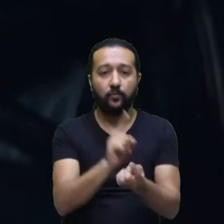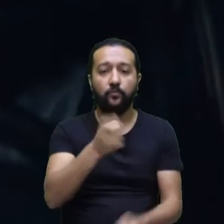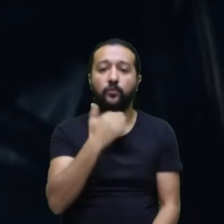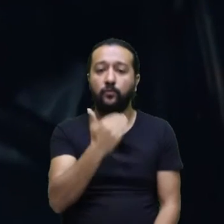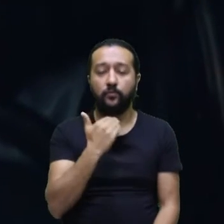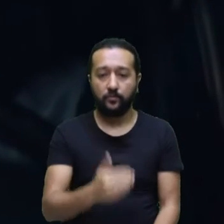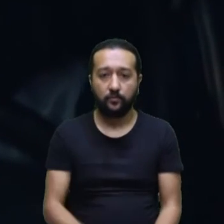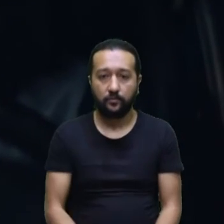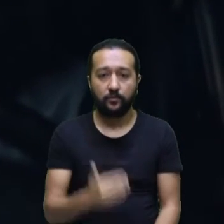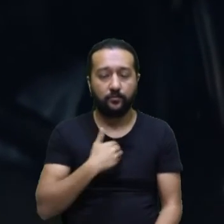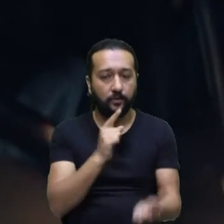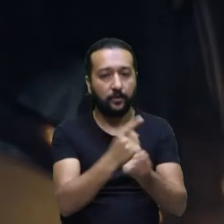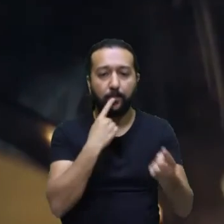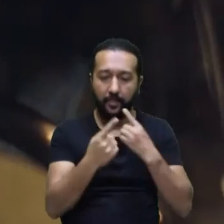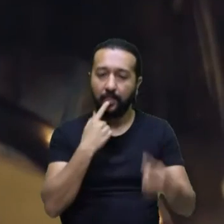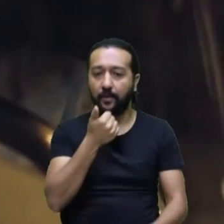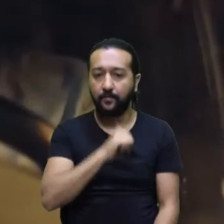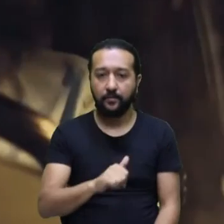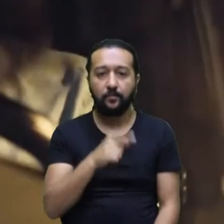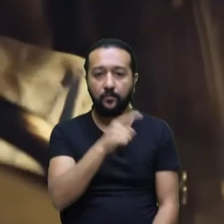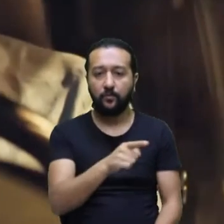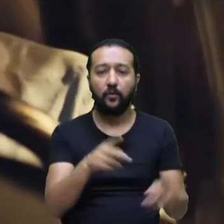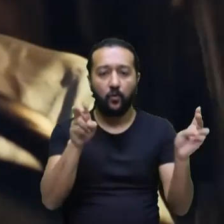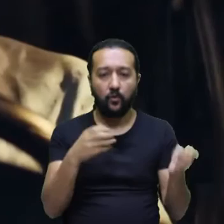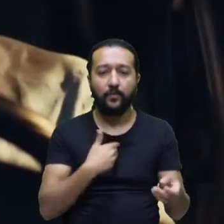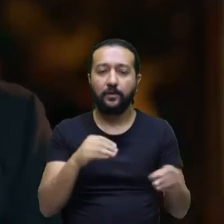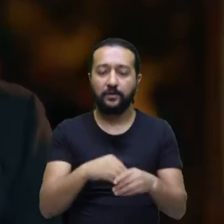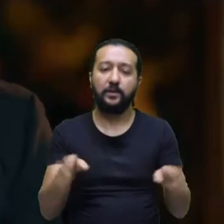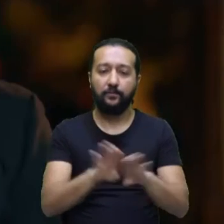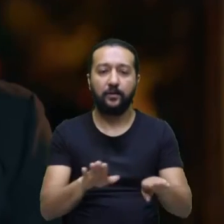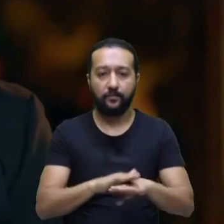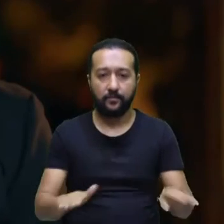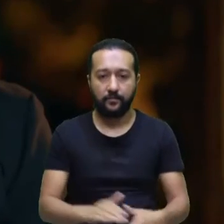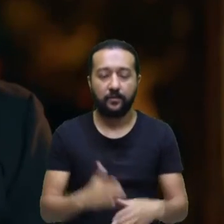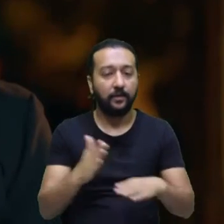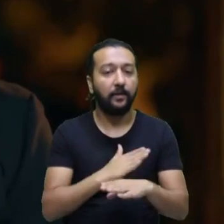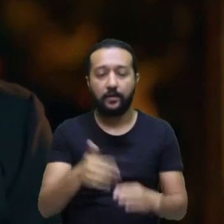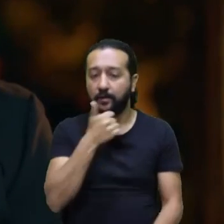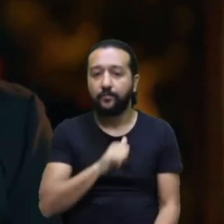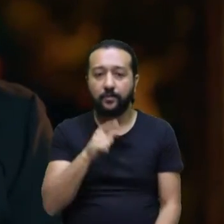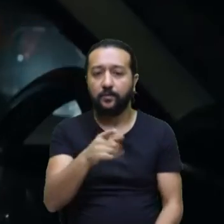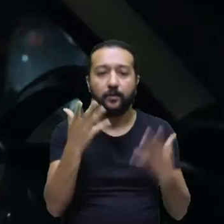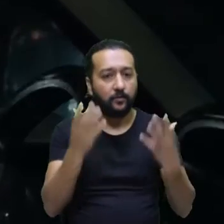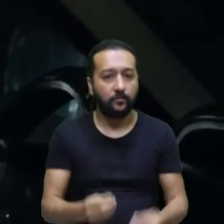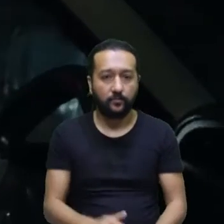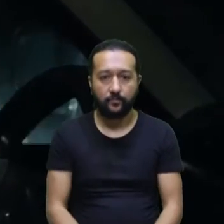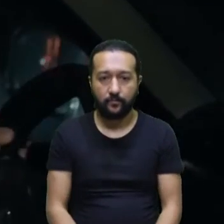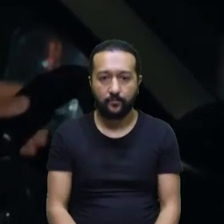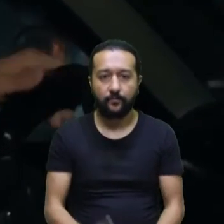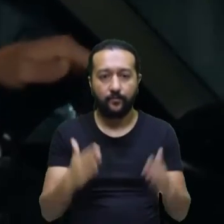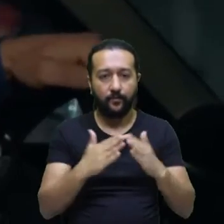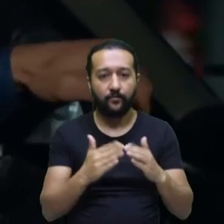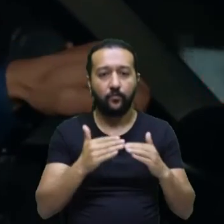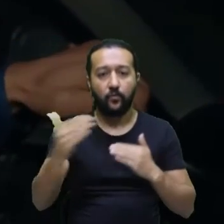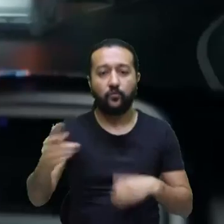ulaşamadım. Biz konuştuk abicim. O defter benim için kapandı. Neden abi? Nasıl olur? Evden